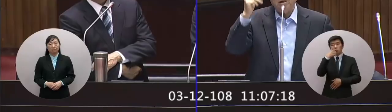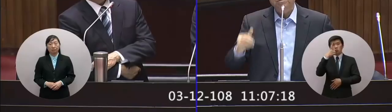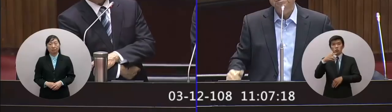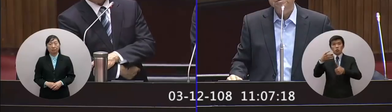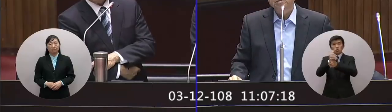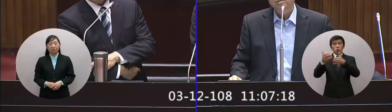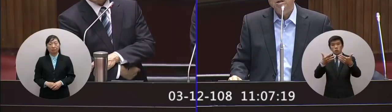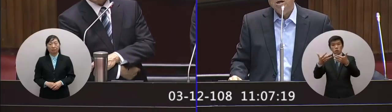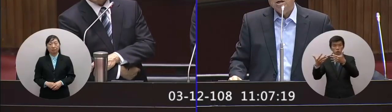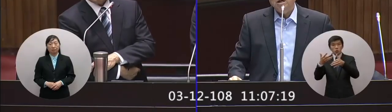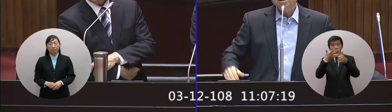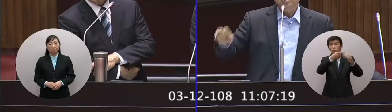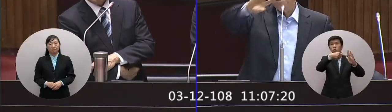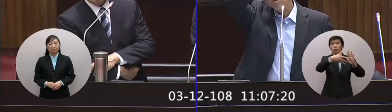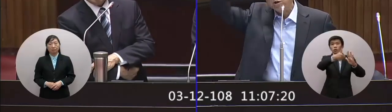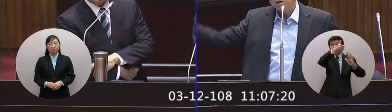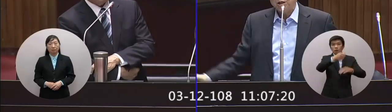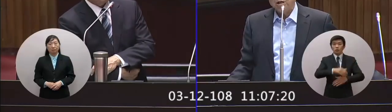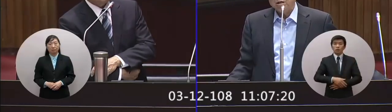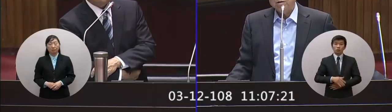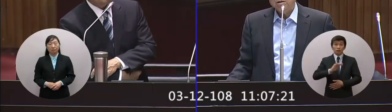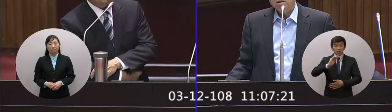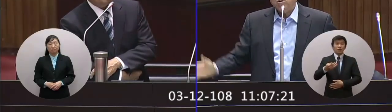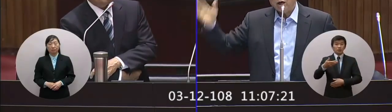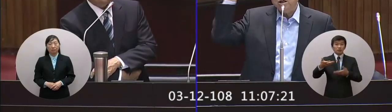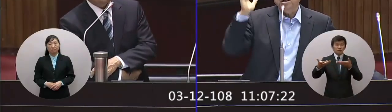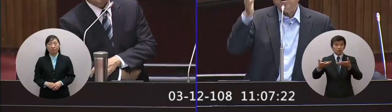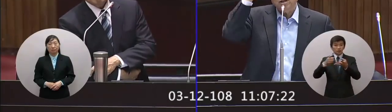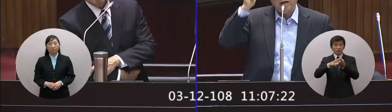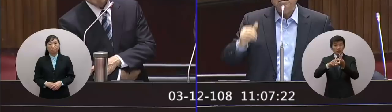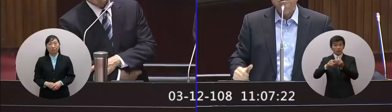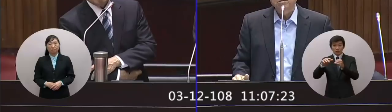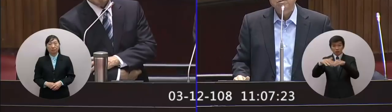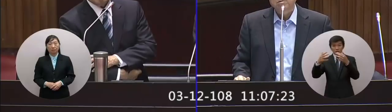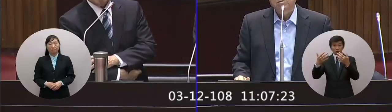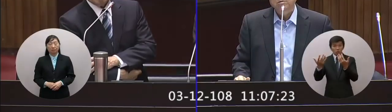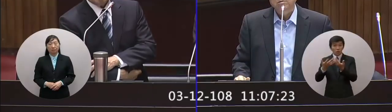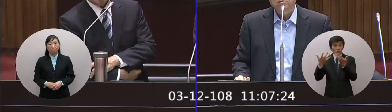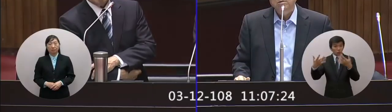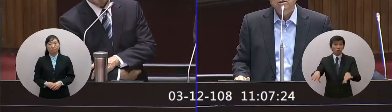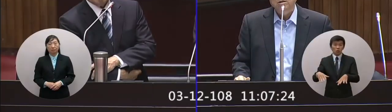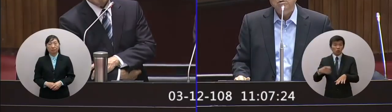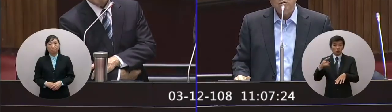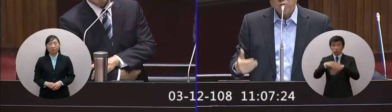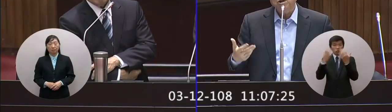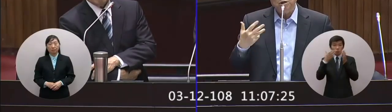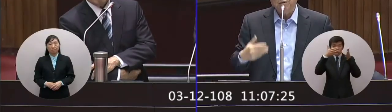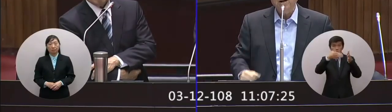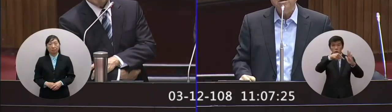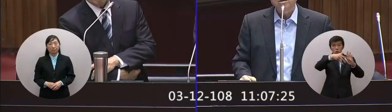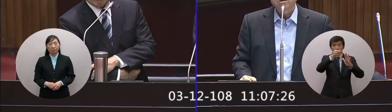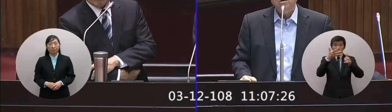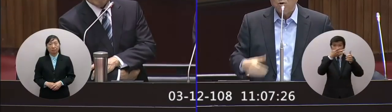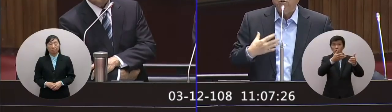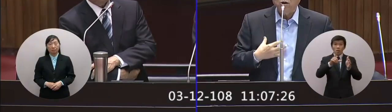请教院长。可是有那么多的事情都要请教院长，有那么多时